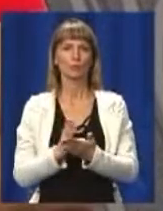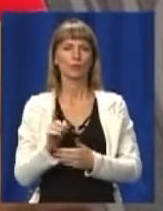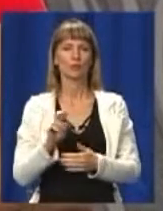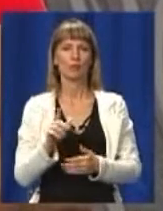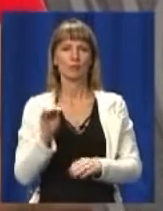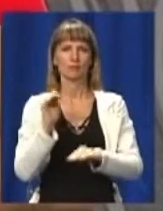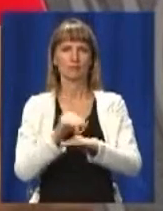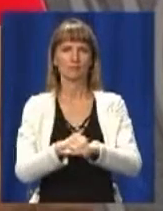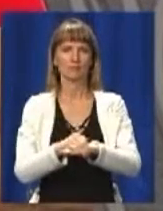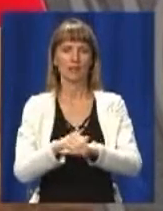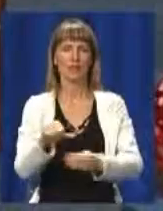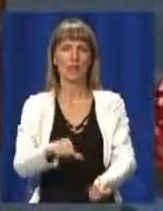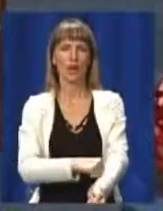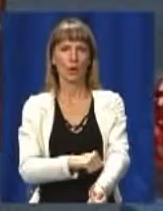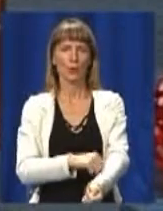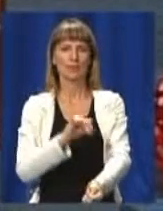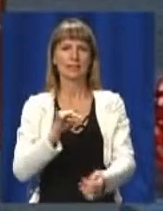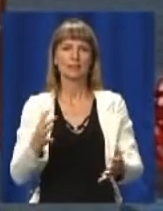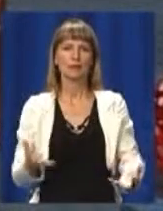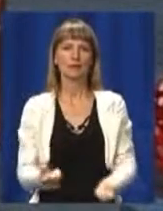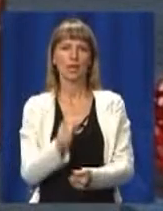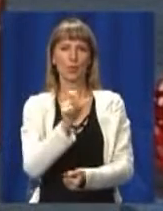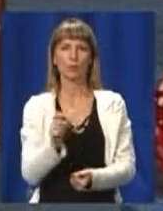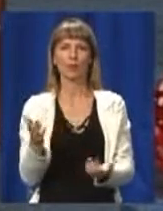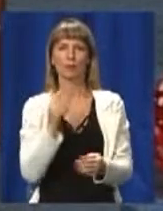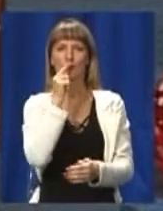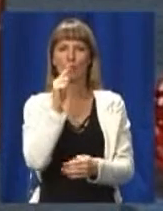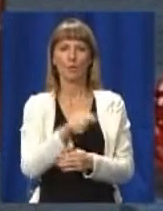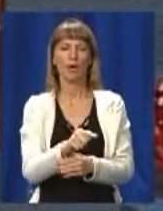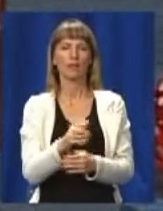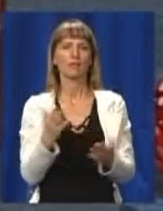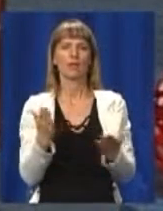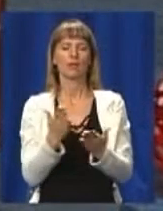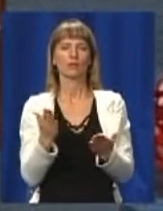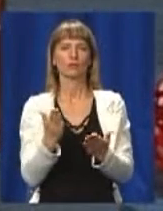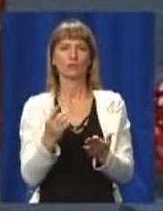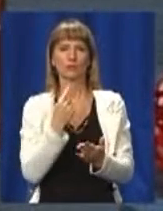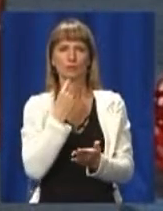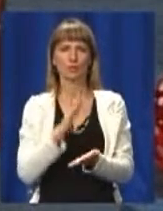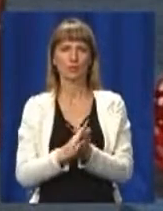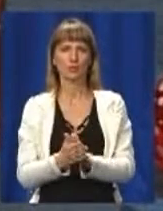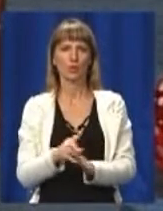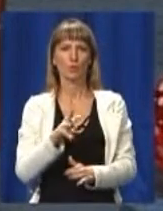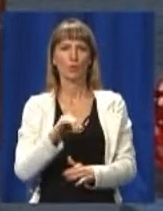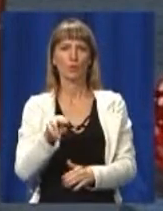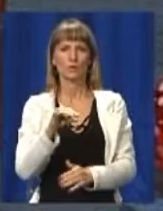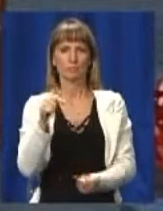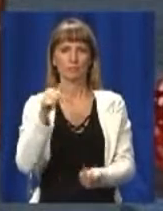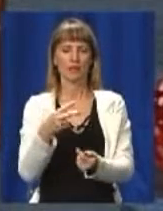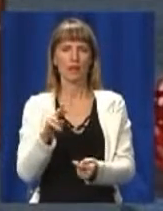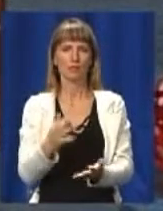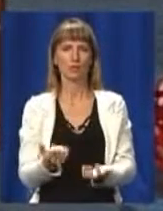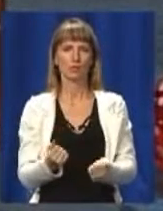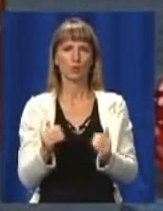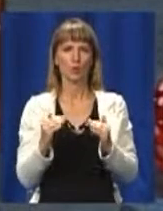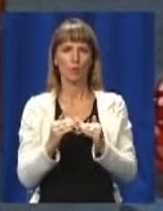аби виявляти наркотики і рятувати людей, які потрапили у якусь там, знаєте, халепу. Муді підходять навіть для утримання